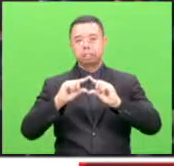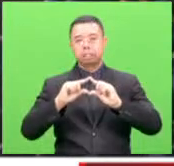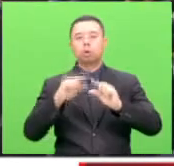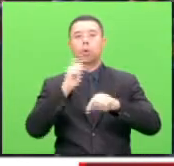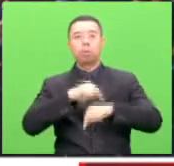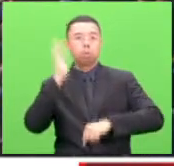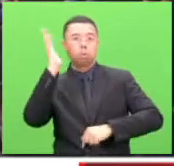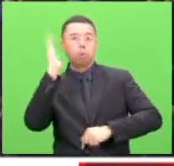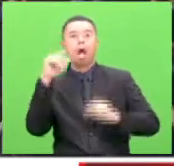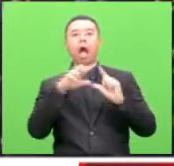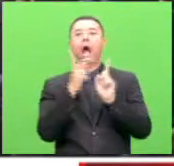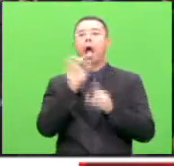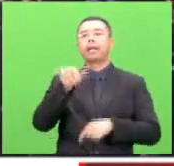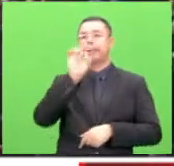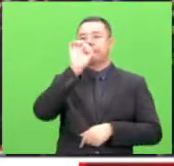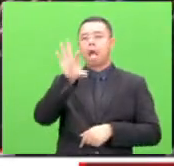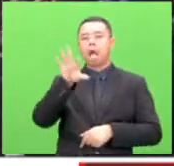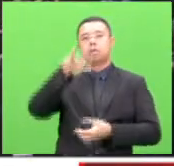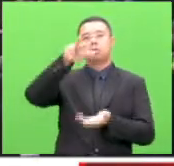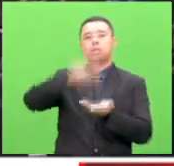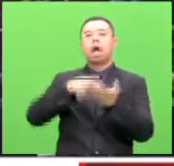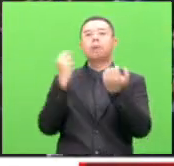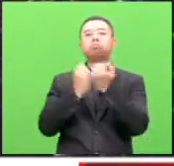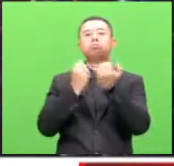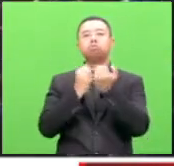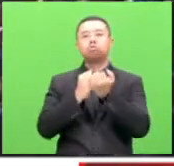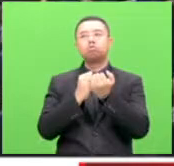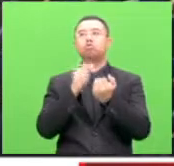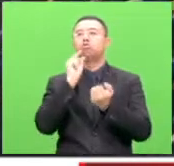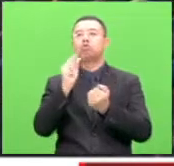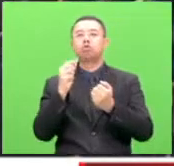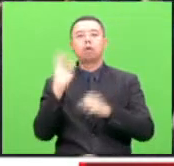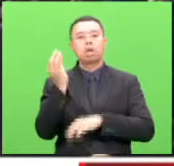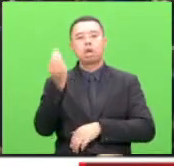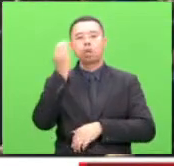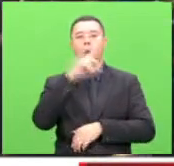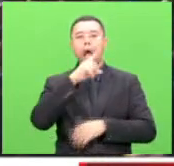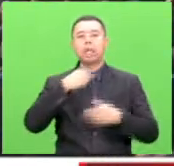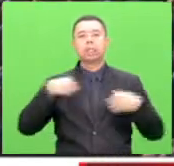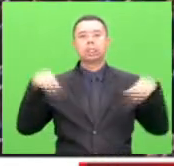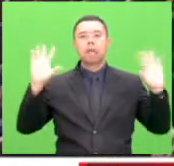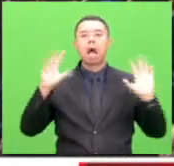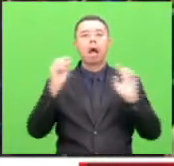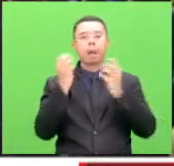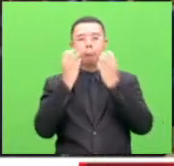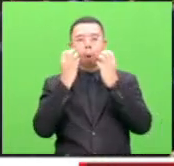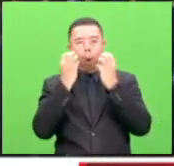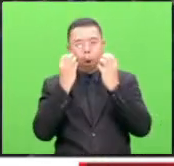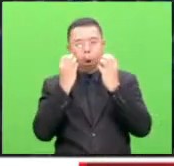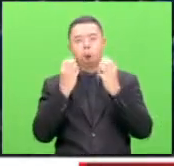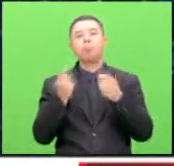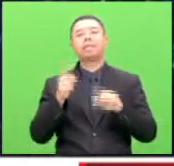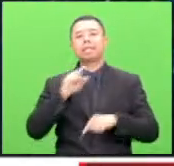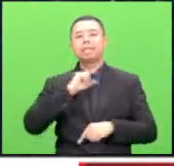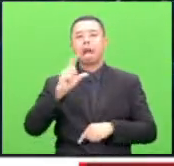Dalam pidatonya, AHY mendeklarasikan secara resmi dukungan Partai Demokrat untuk Ketua Umum Partai Gerindra Prabowo Subianto